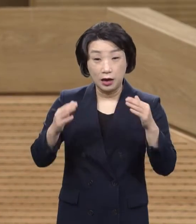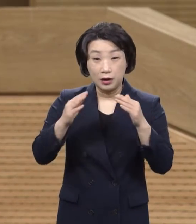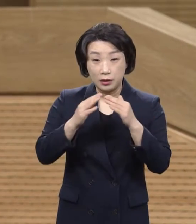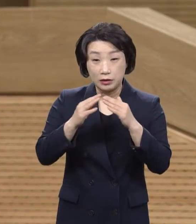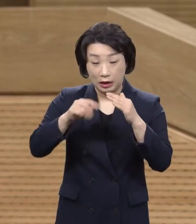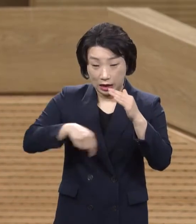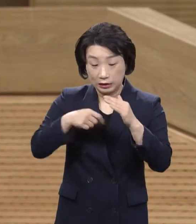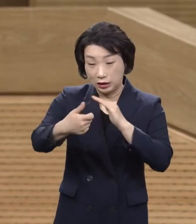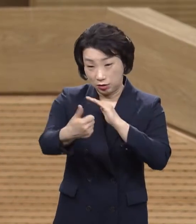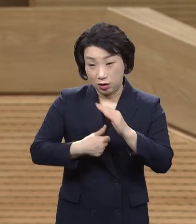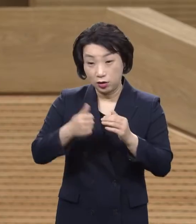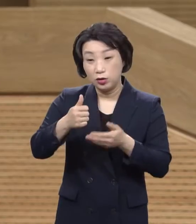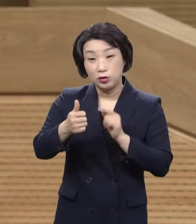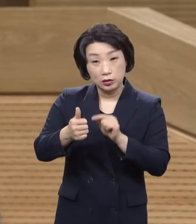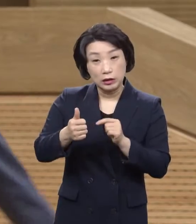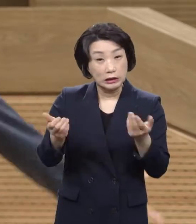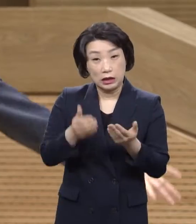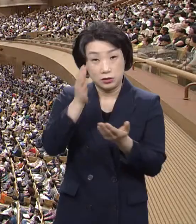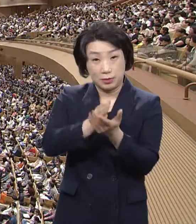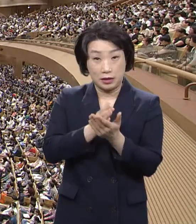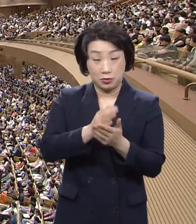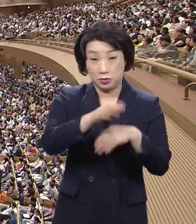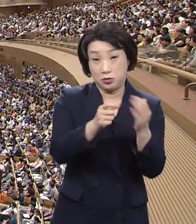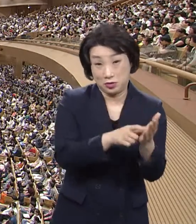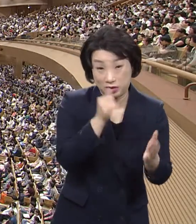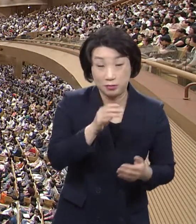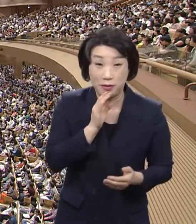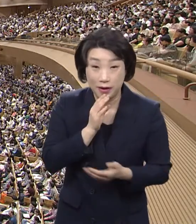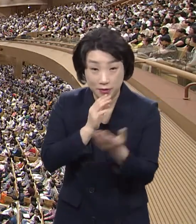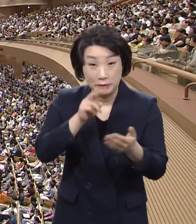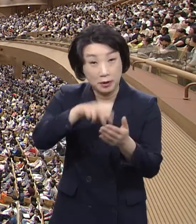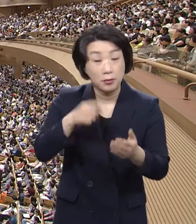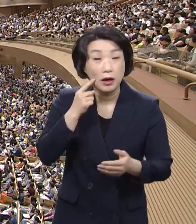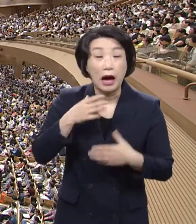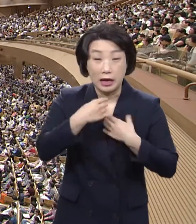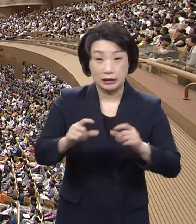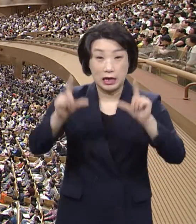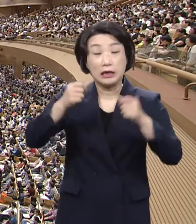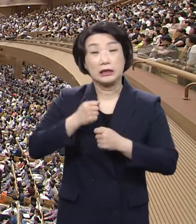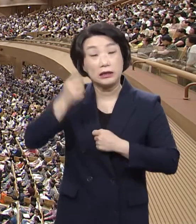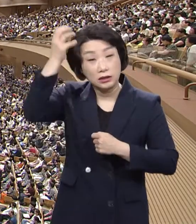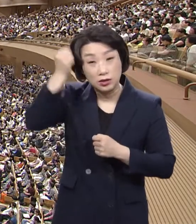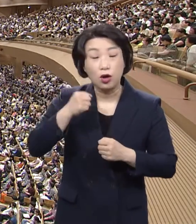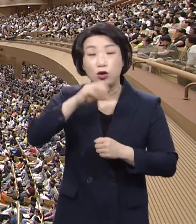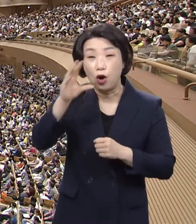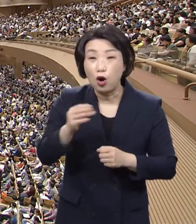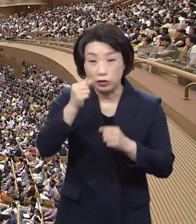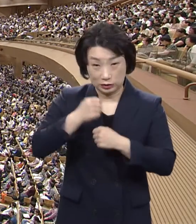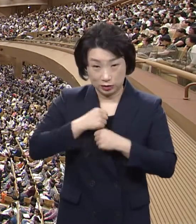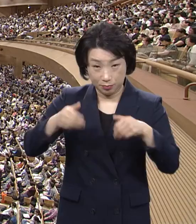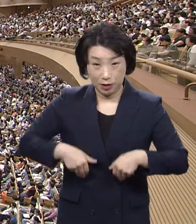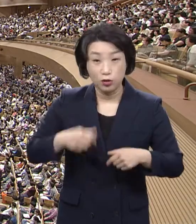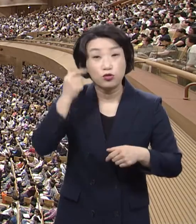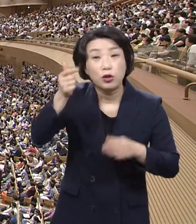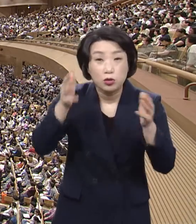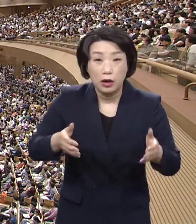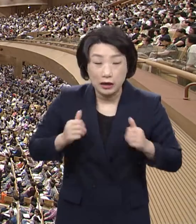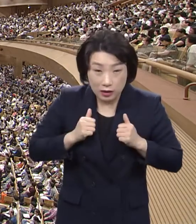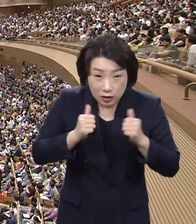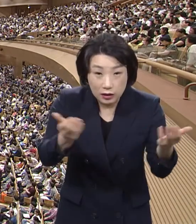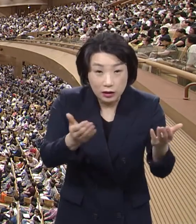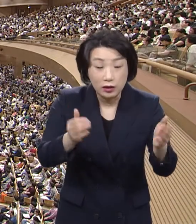안에 요하는 객이라도 일하지 말라. 한번 읽어봐. 안식일을 기억하여 거룩히 지키라. 엿새 동안은 힘써 내 모든 일을 행할